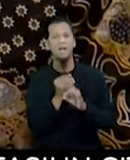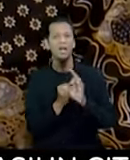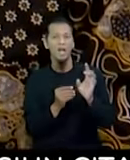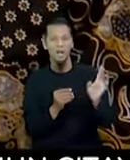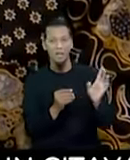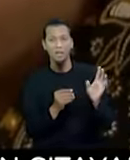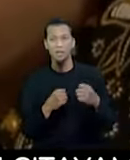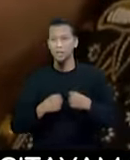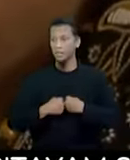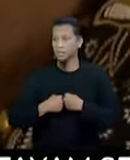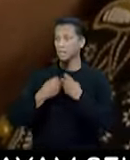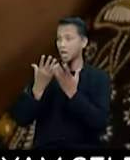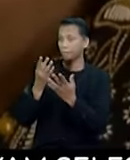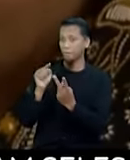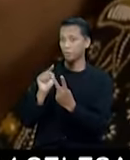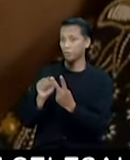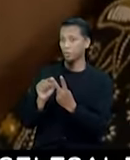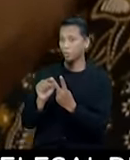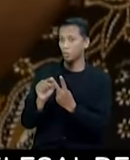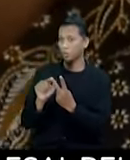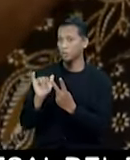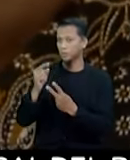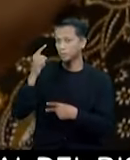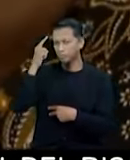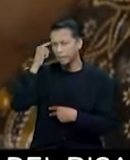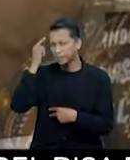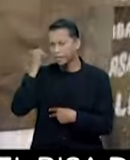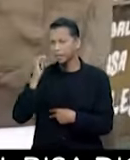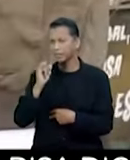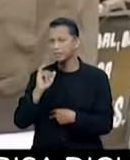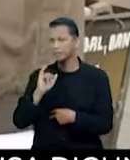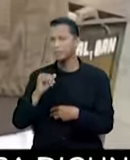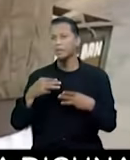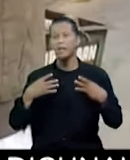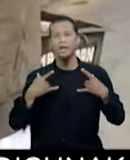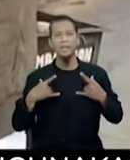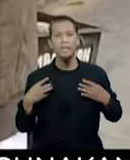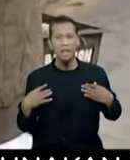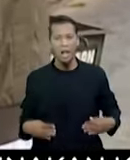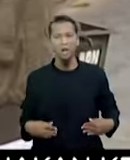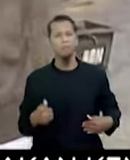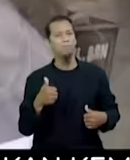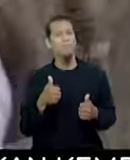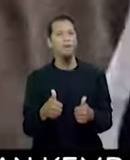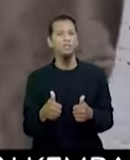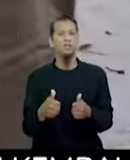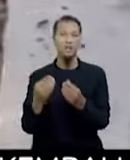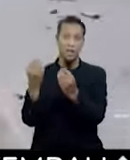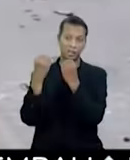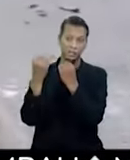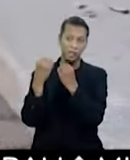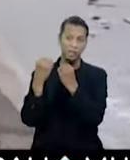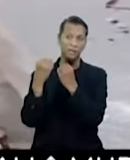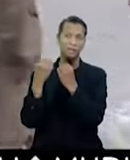Islam itu yang selesai belajar itu adalah budi pekerti jadi dijajakan berwarna sesuatu yang